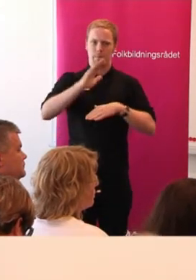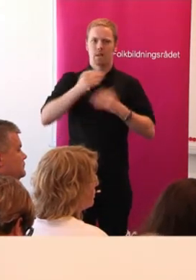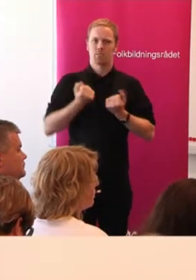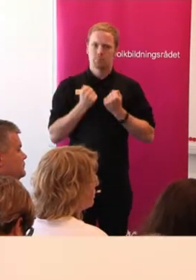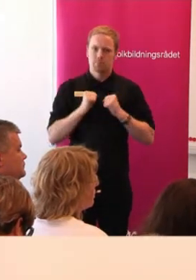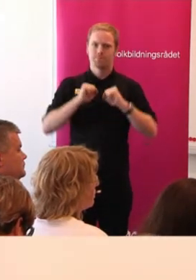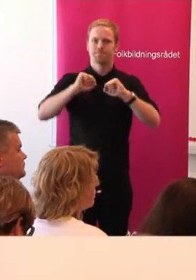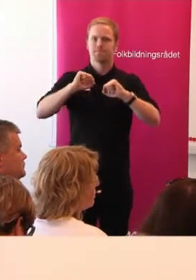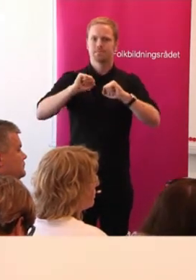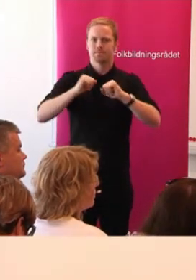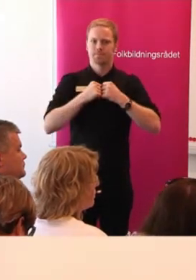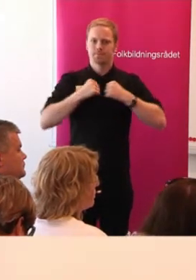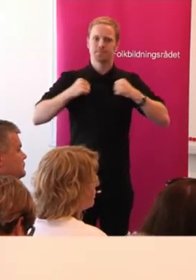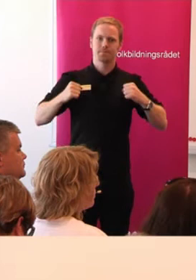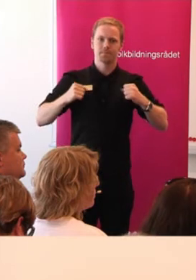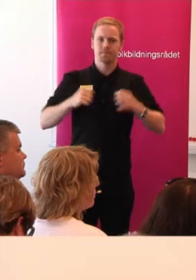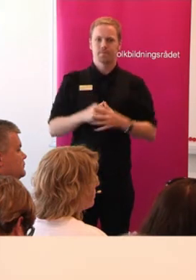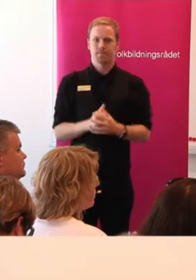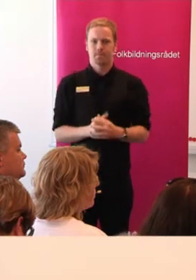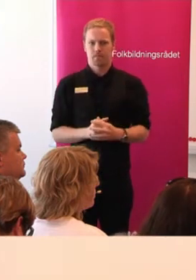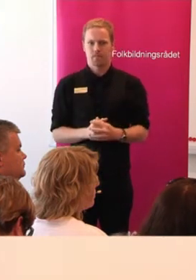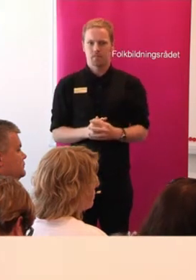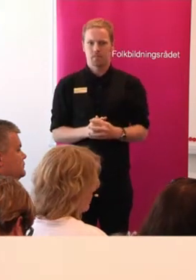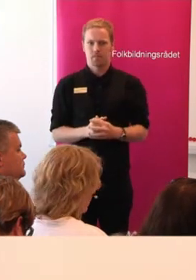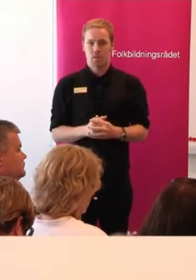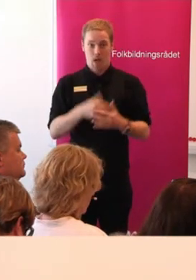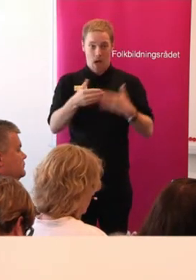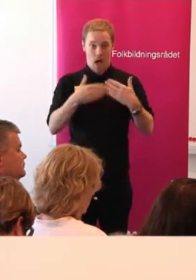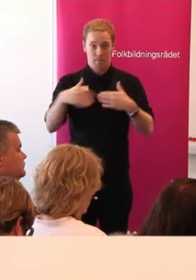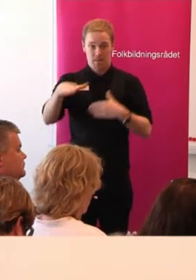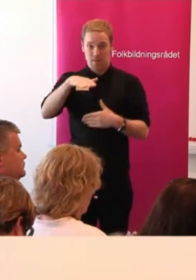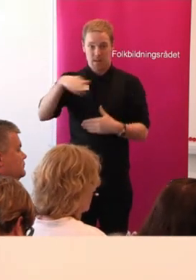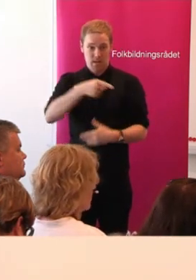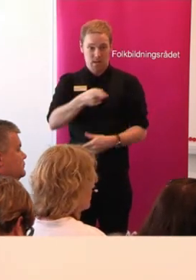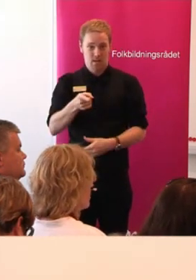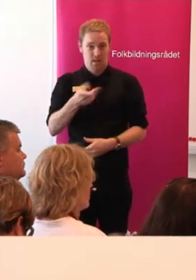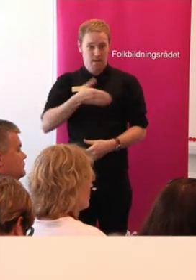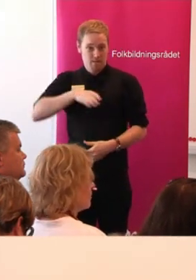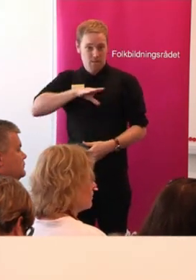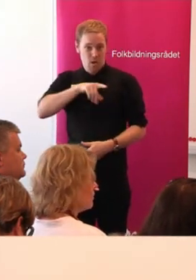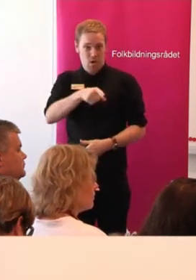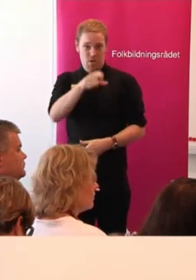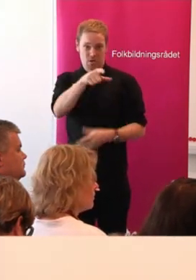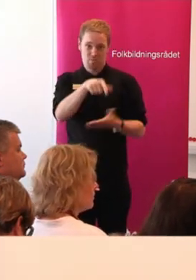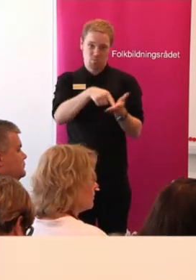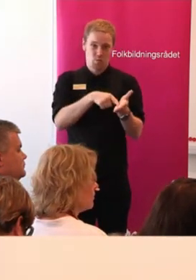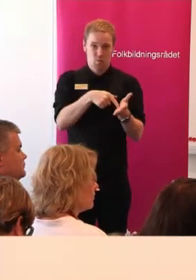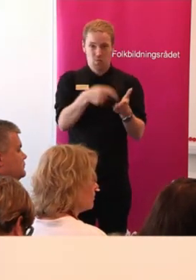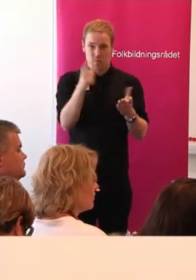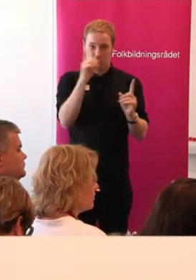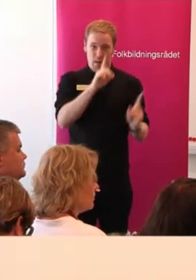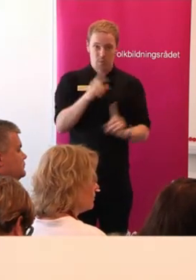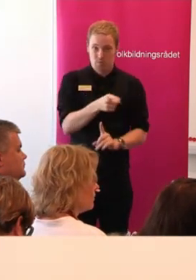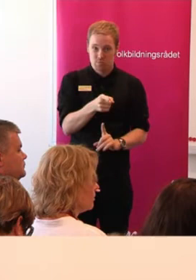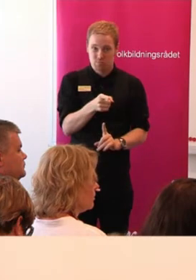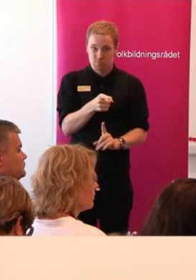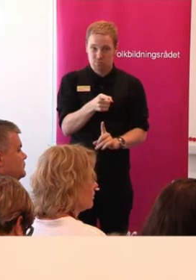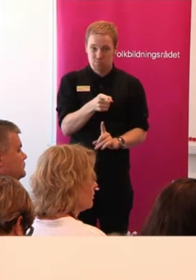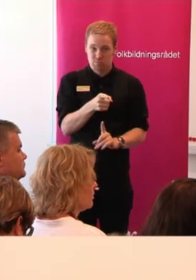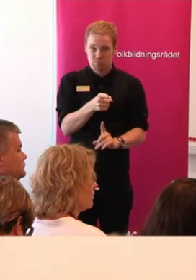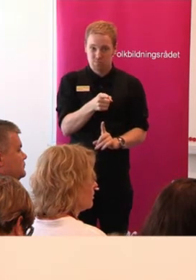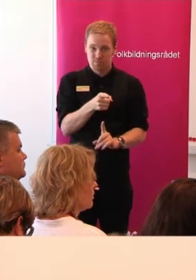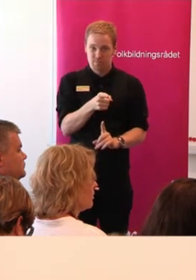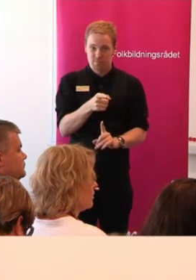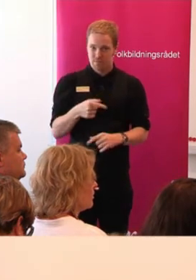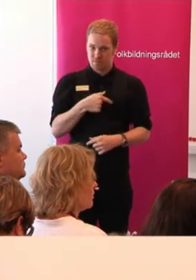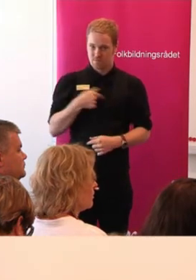Och vill då arbetsmarknaden att vi har sån arbetskraft. Så då får vi väl